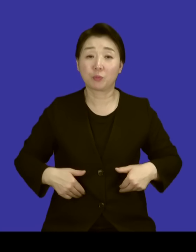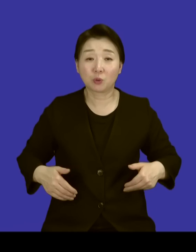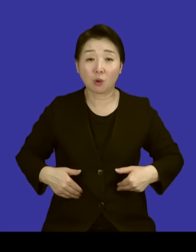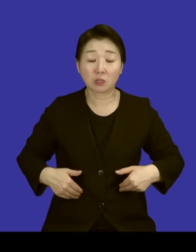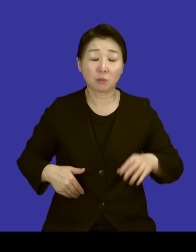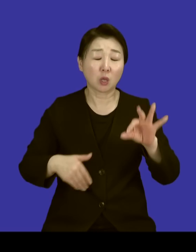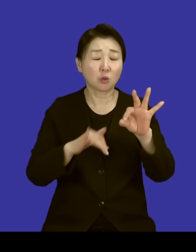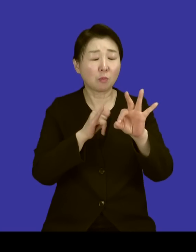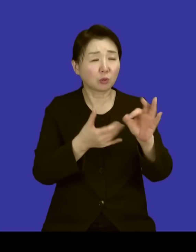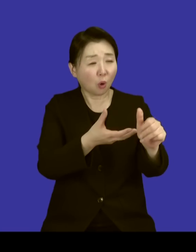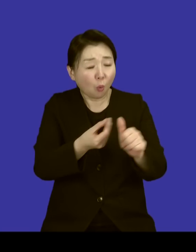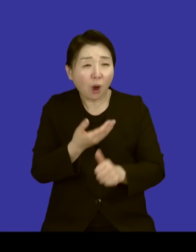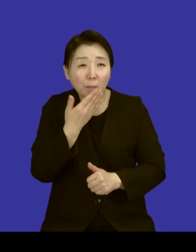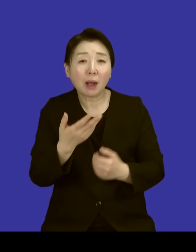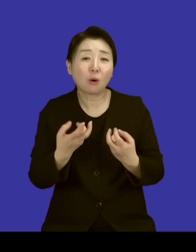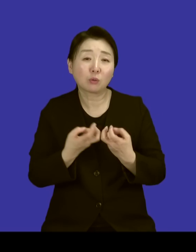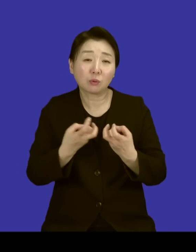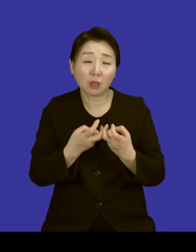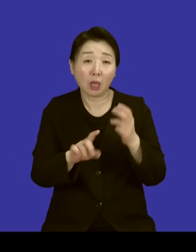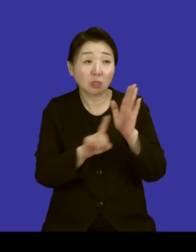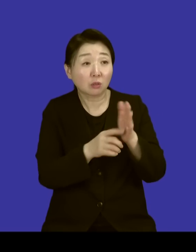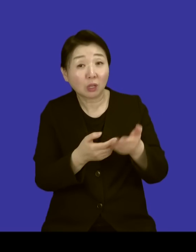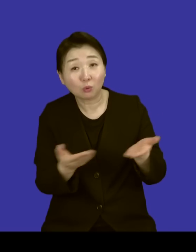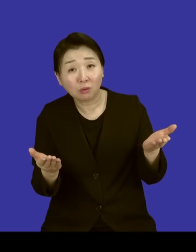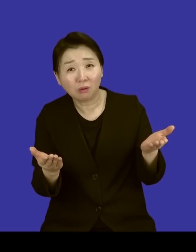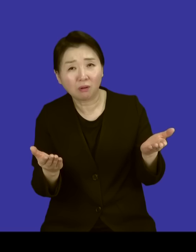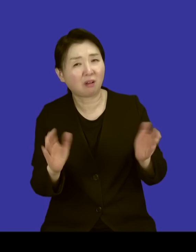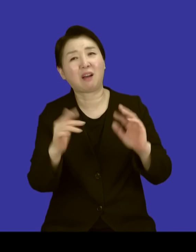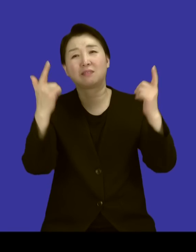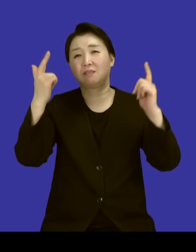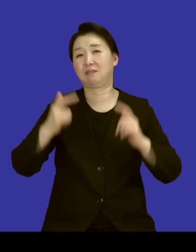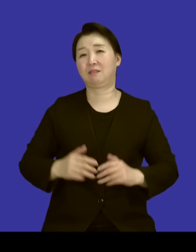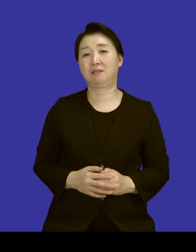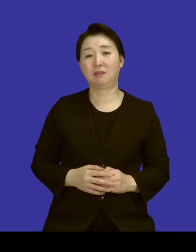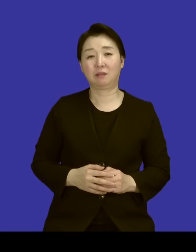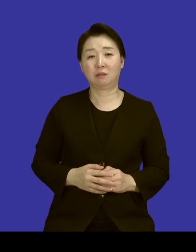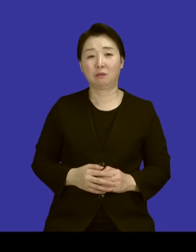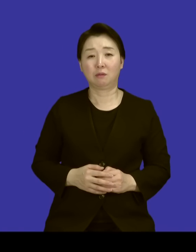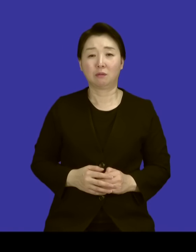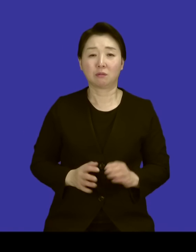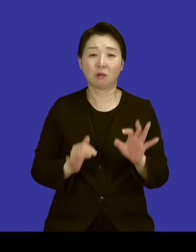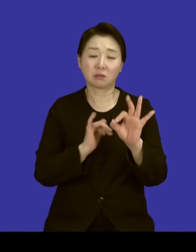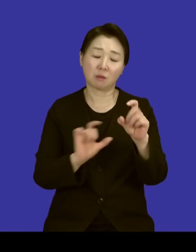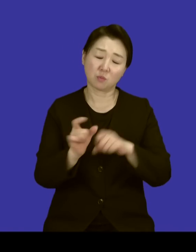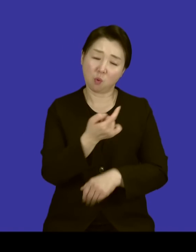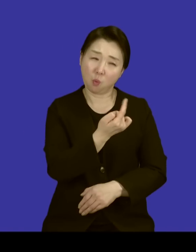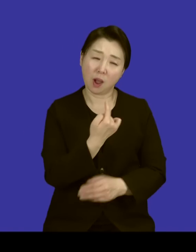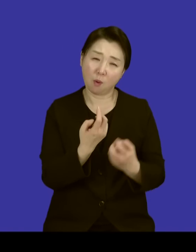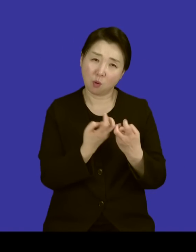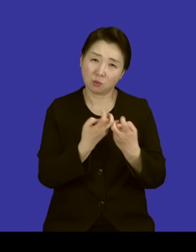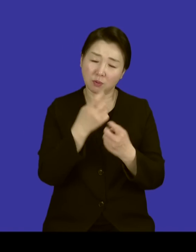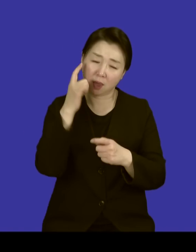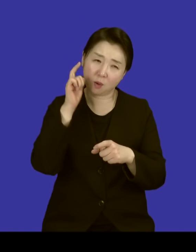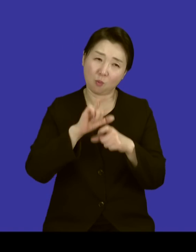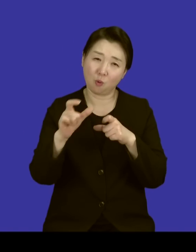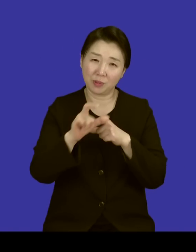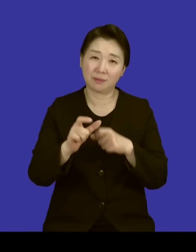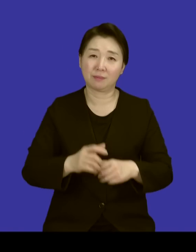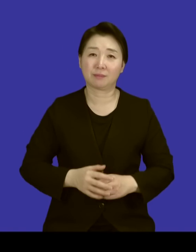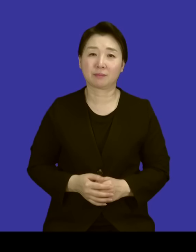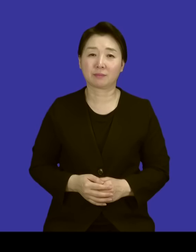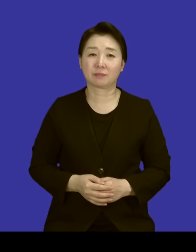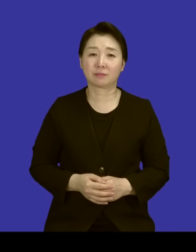오게 해요, 10명을? 예. 뭐 전단지를 돌려요? 예. 아니잖아요. 예. 어떻게 하면 10명을 오게 할까? 그걸 내내 궁리하고 있던